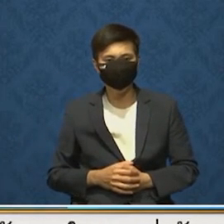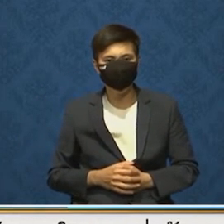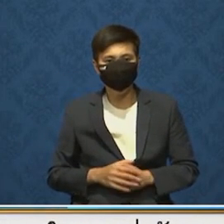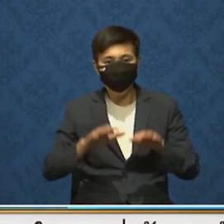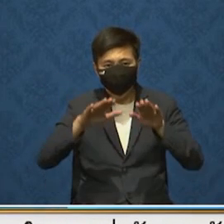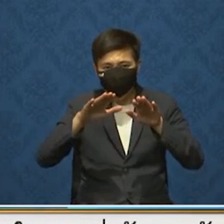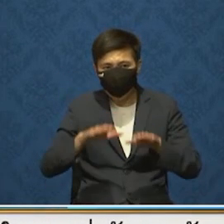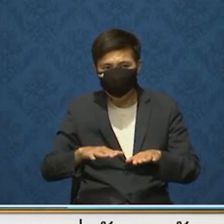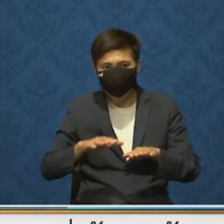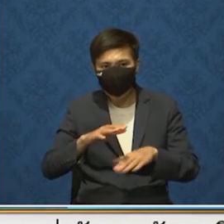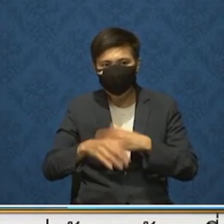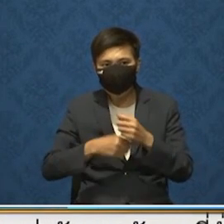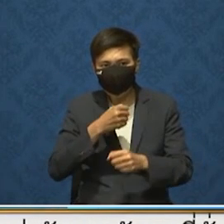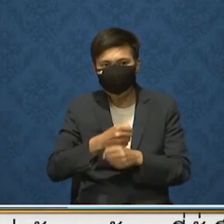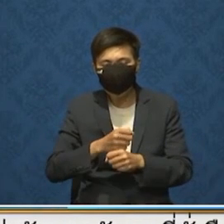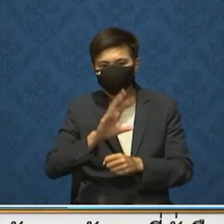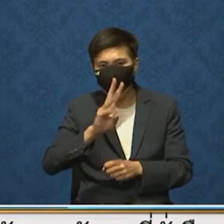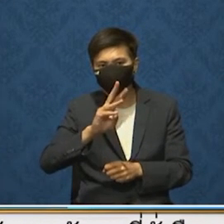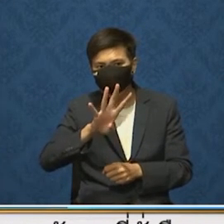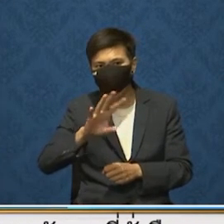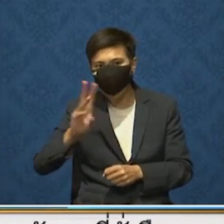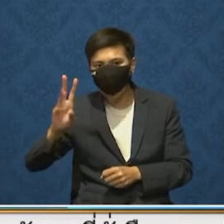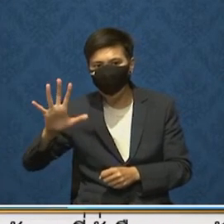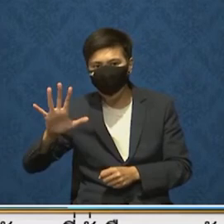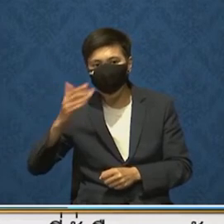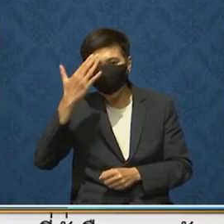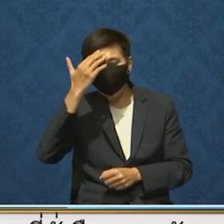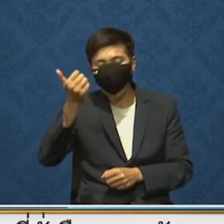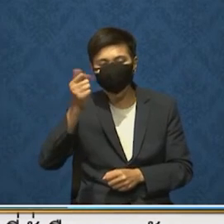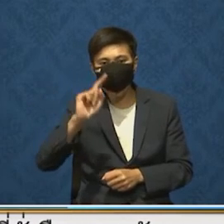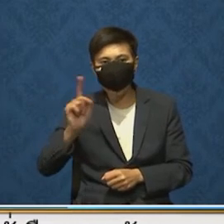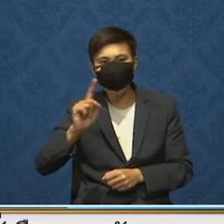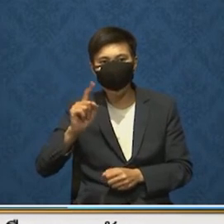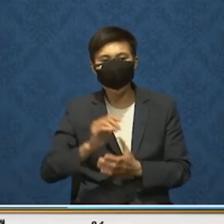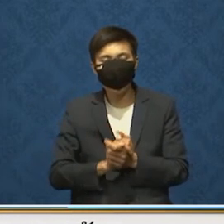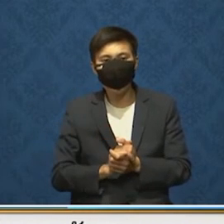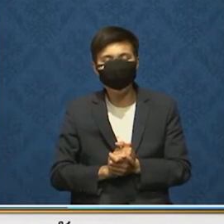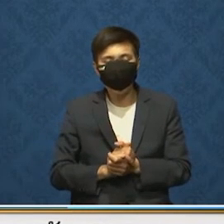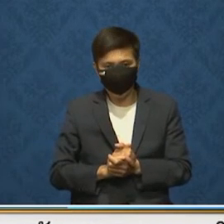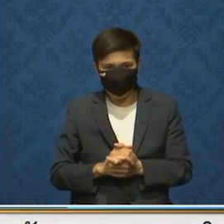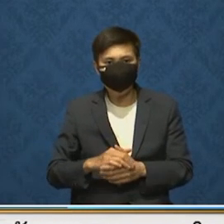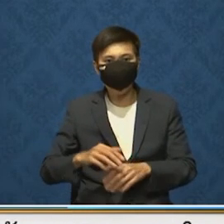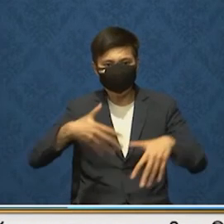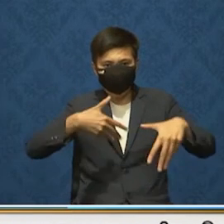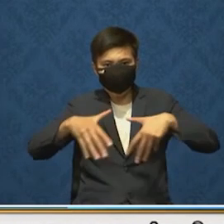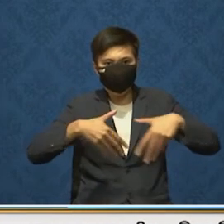มารถลงปี 64-65 นี่เองนะเพราประชาชนออกจมตีสหารมาก